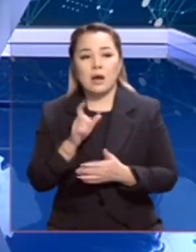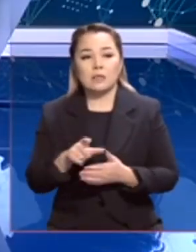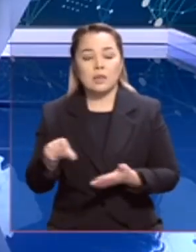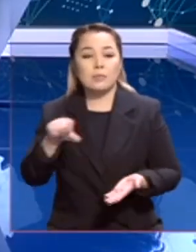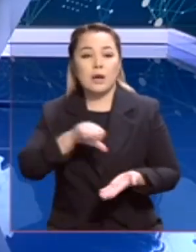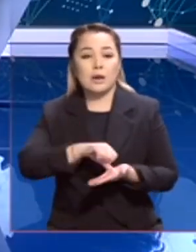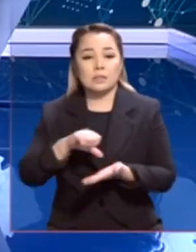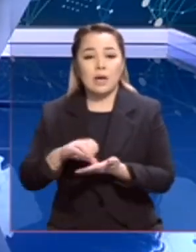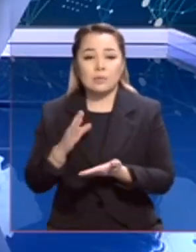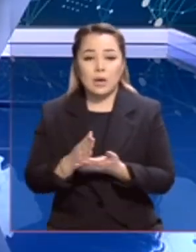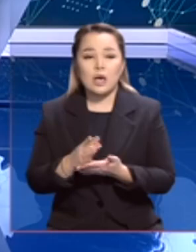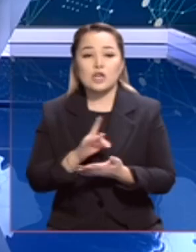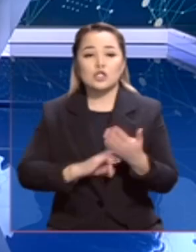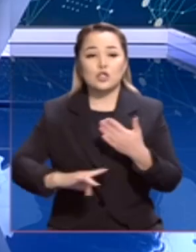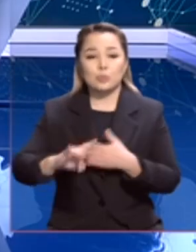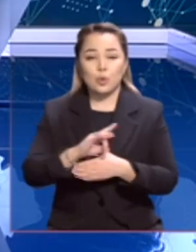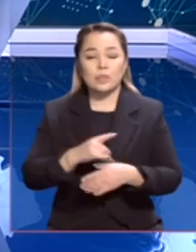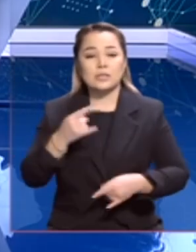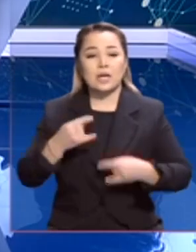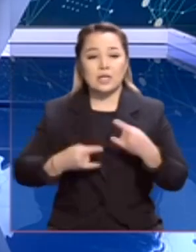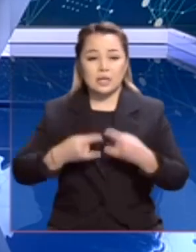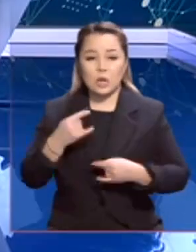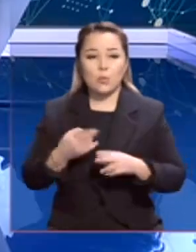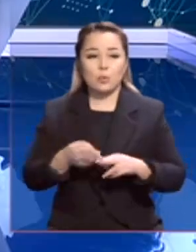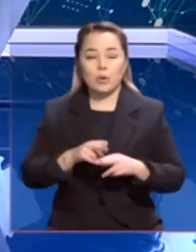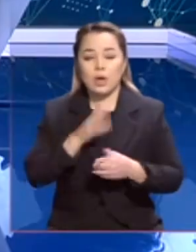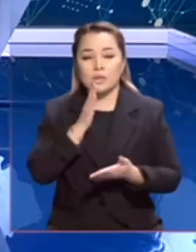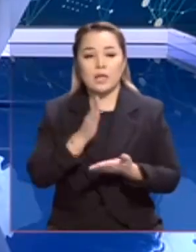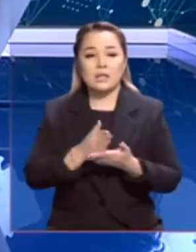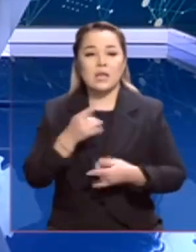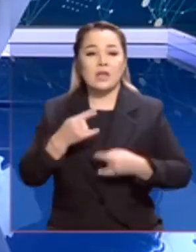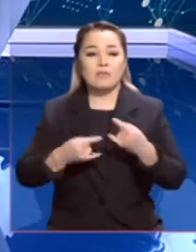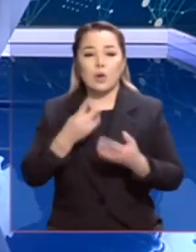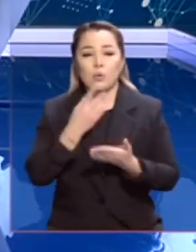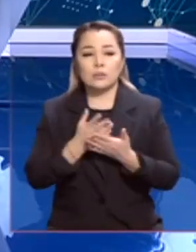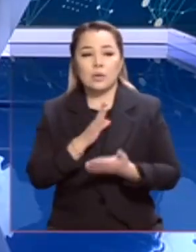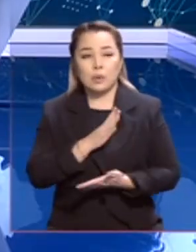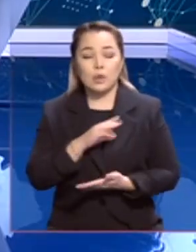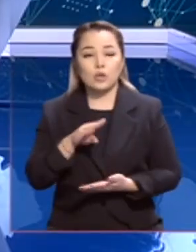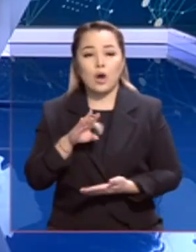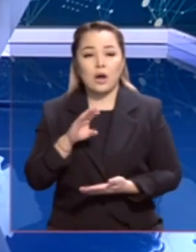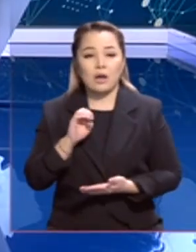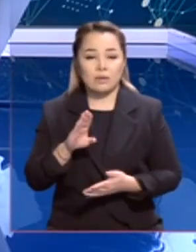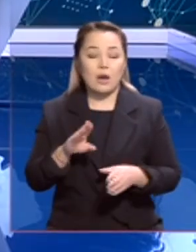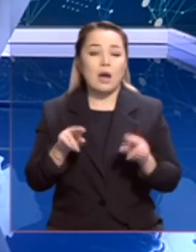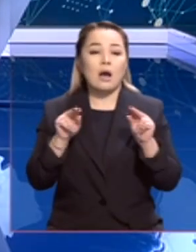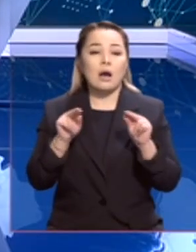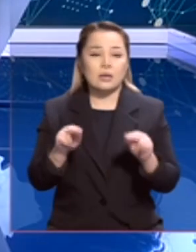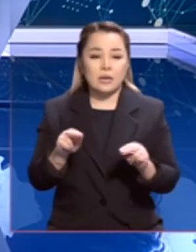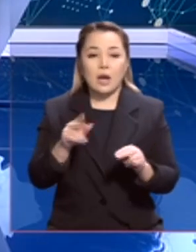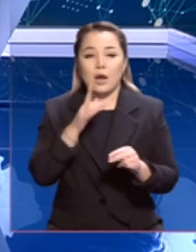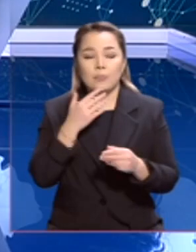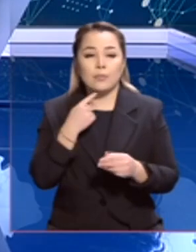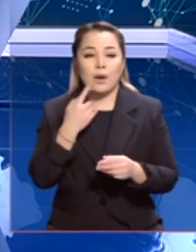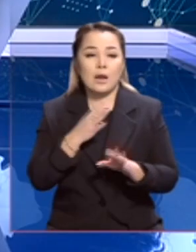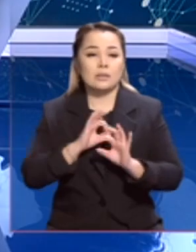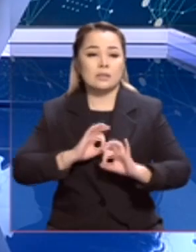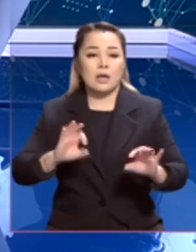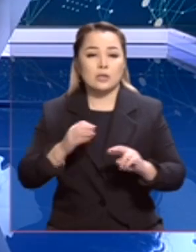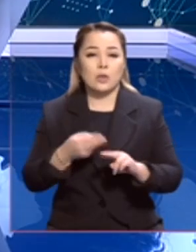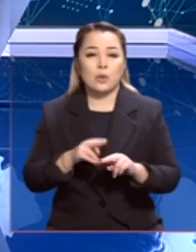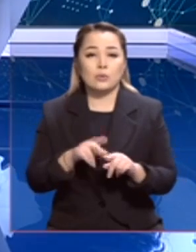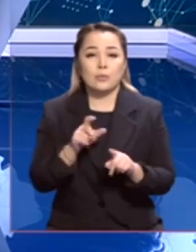қатысты. Республикалық телеарналар бұл сәтті тікелей эфирде көрсетті. Тоқаев анттан кейінгі баяндамасында былай